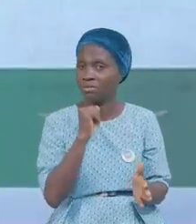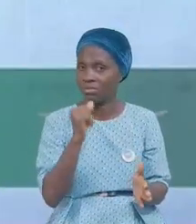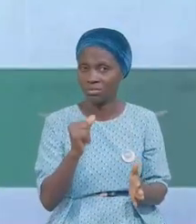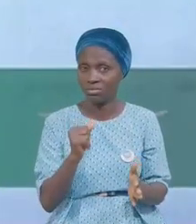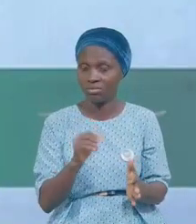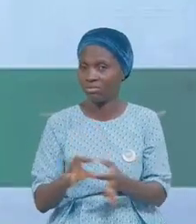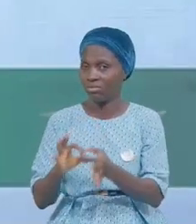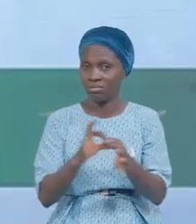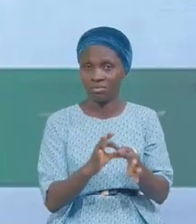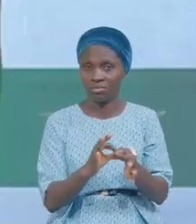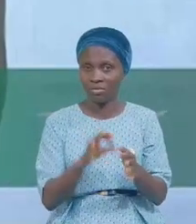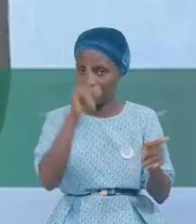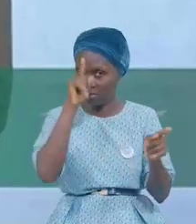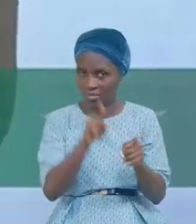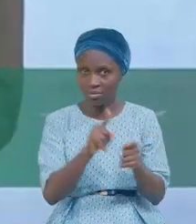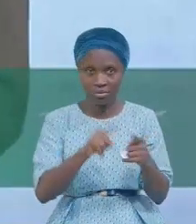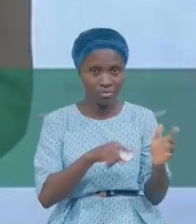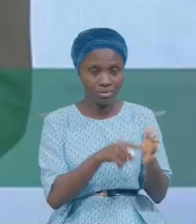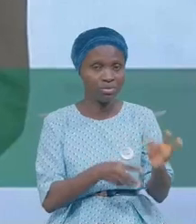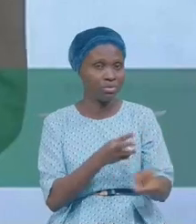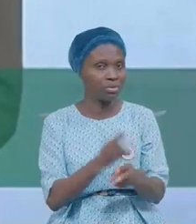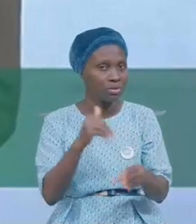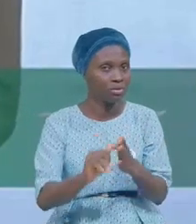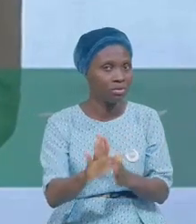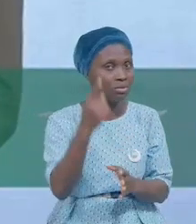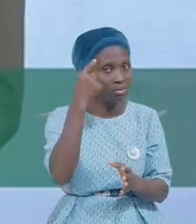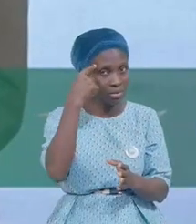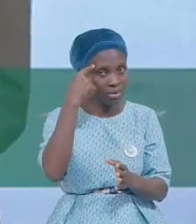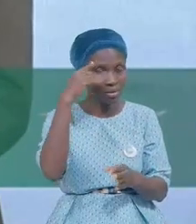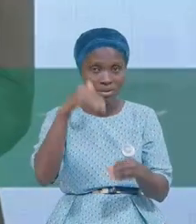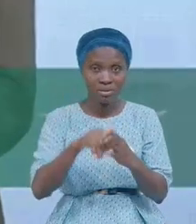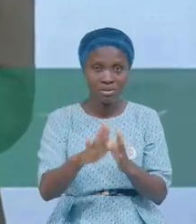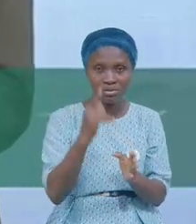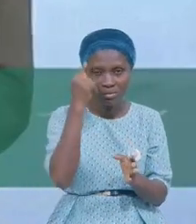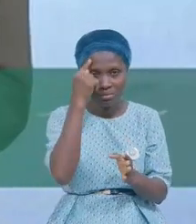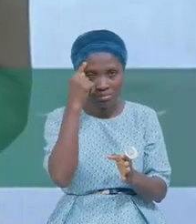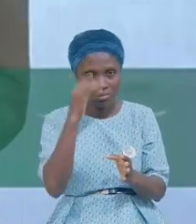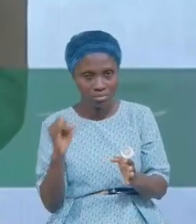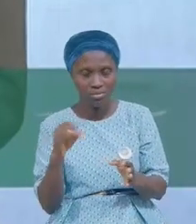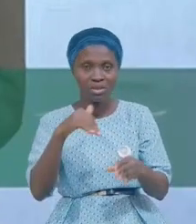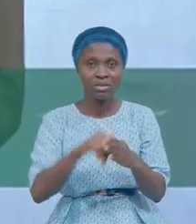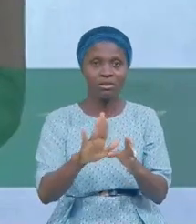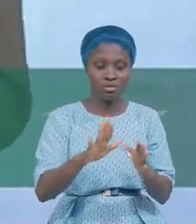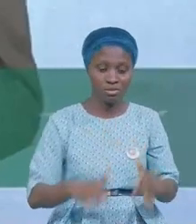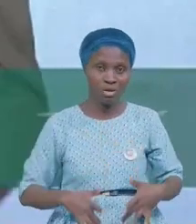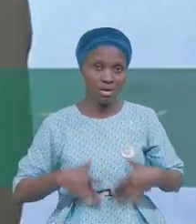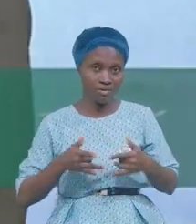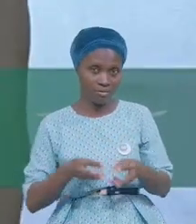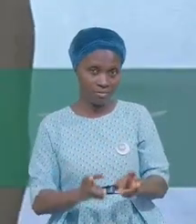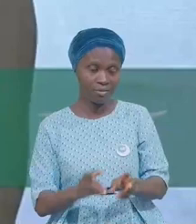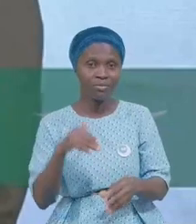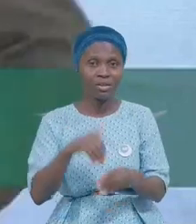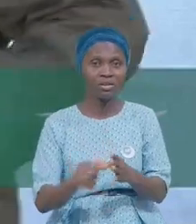siècle présent. » Dans votre pensée, dans vos réflexions, dans votre mode de vie, dans